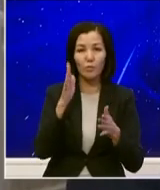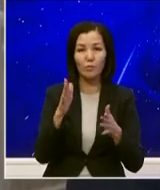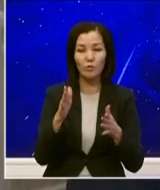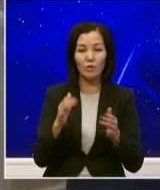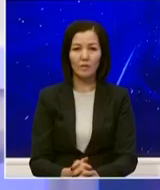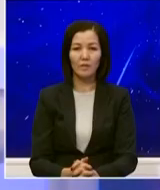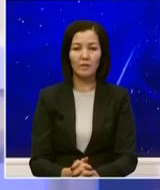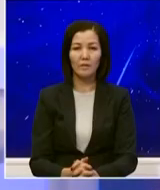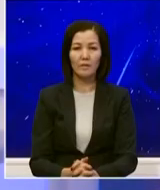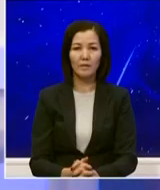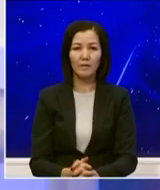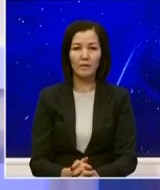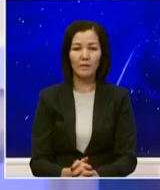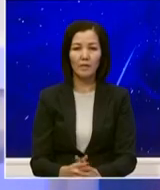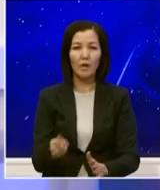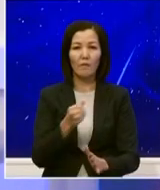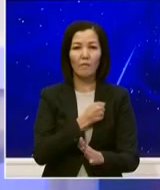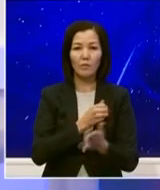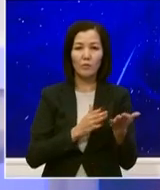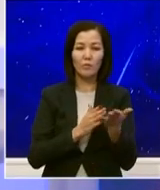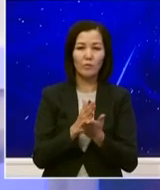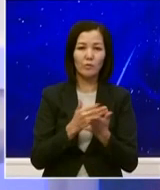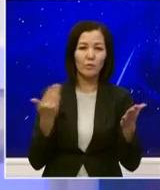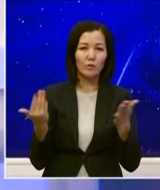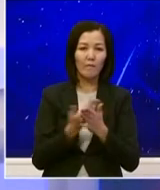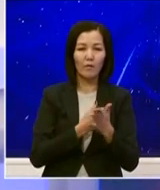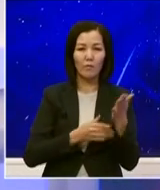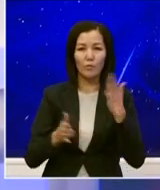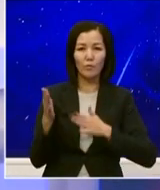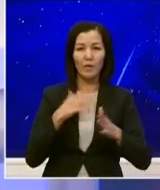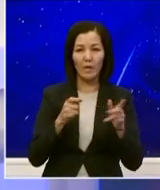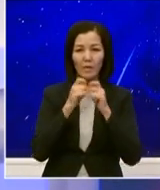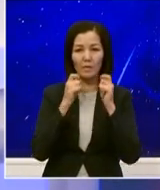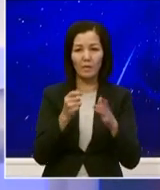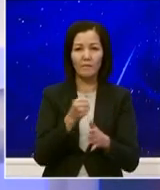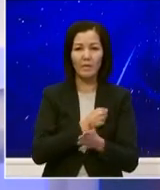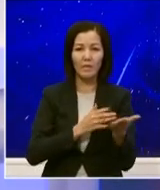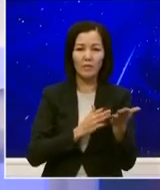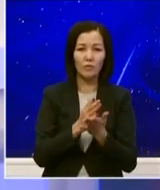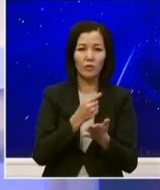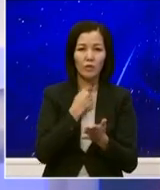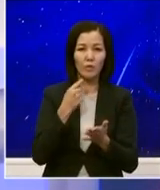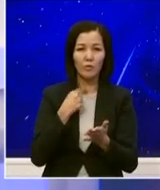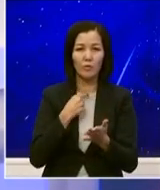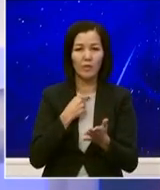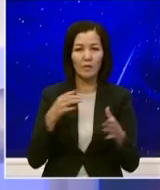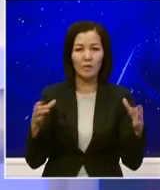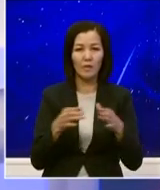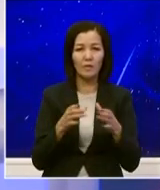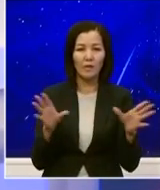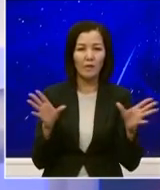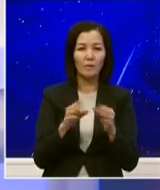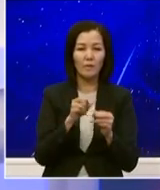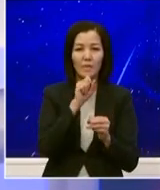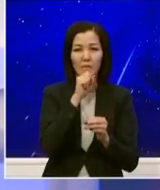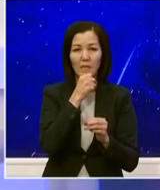сцене. Нести воинскую службу и новогоднюю радость. Военнослужащие Талдыкурганского гарнизона вместе с Дедом Морозом и